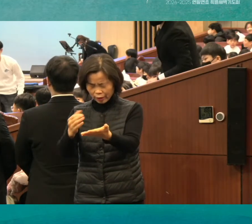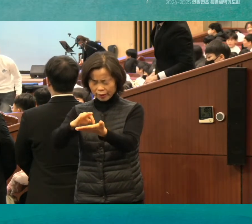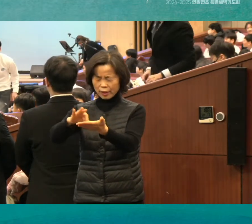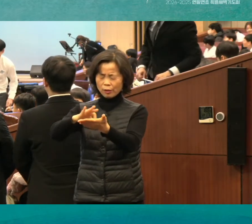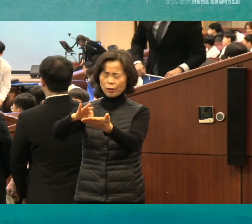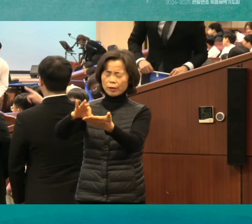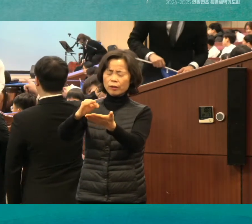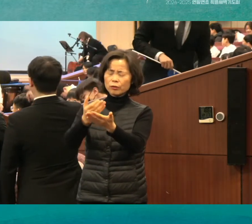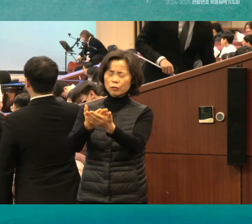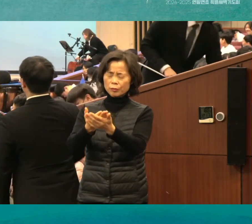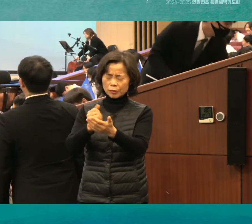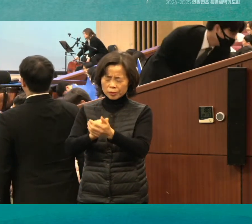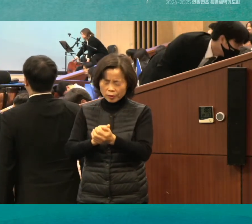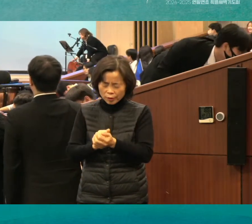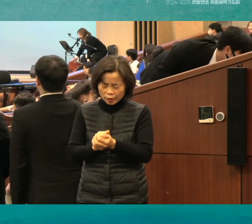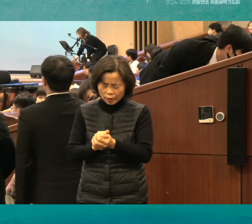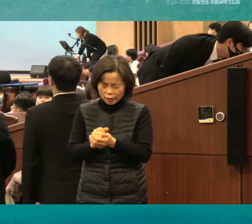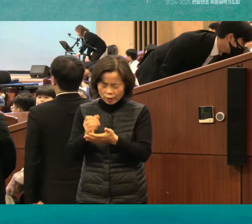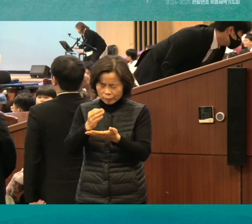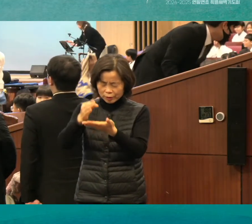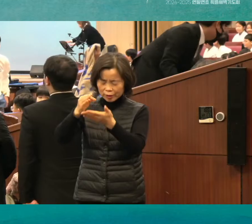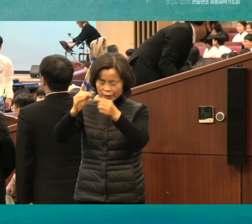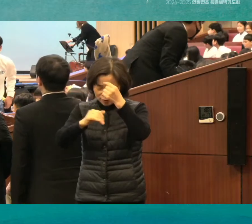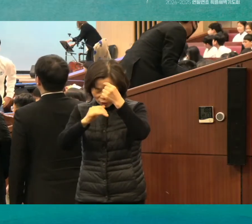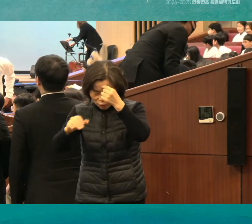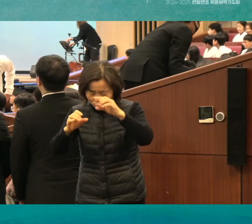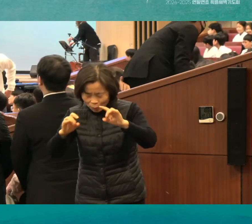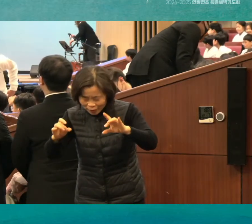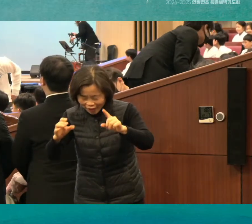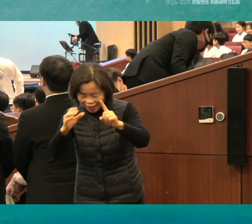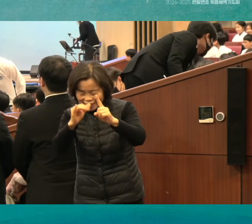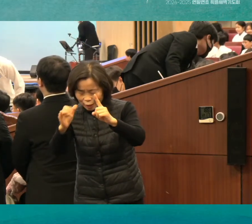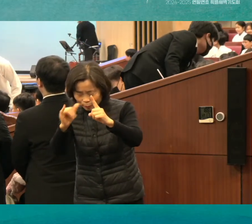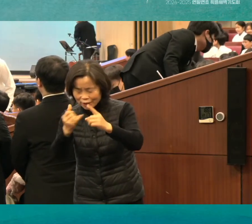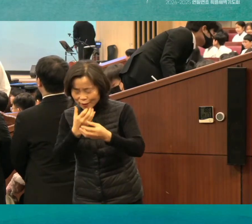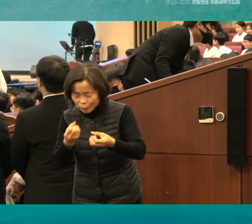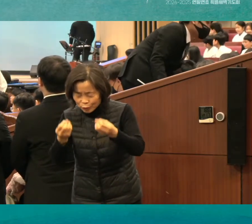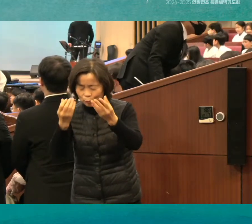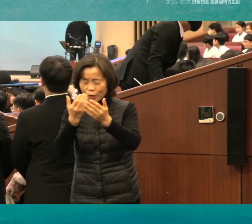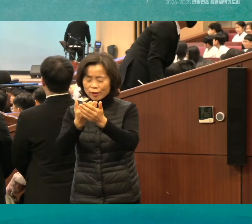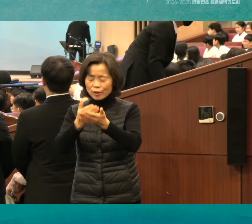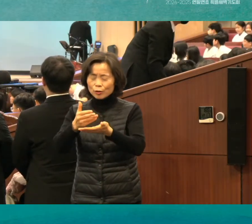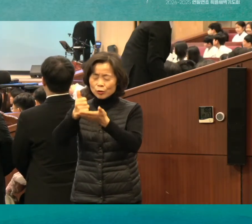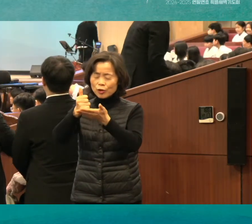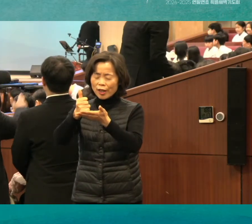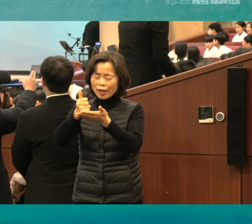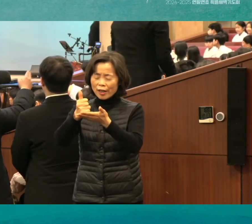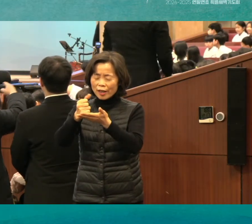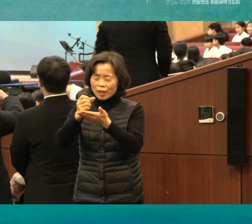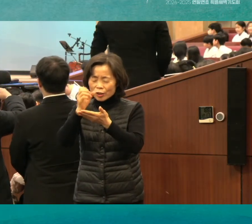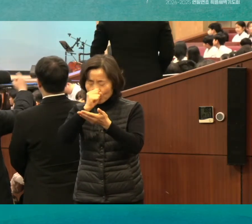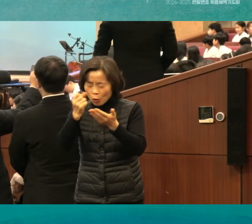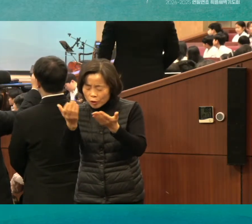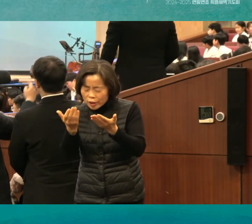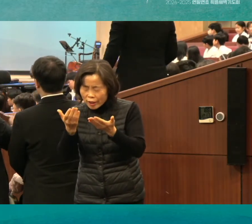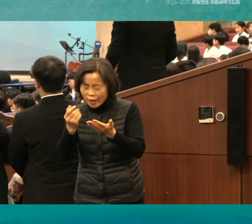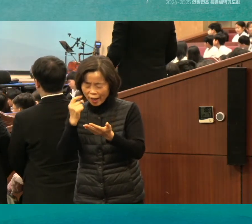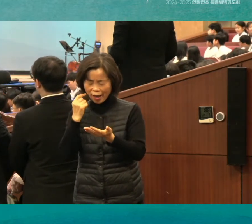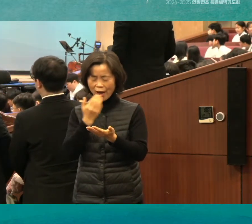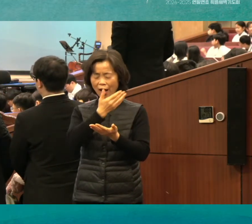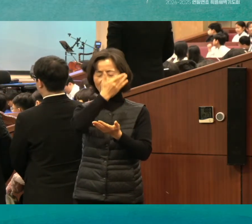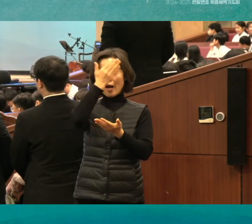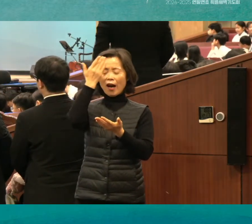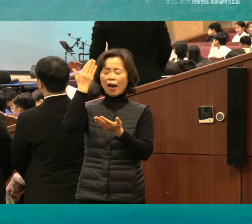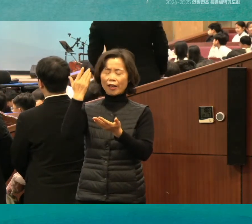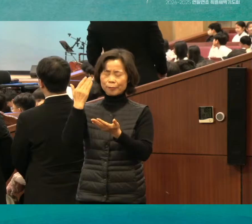있도록 축복하시고 드린 손길들 한 사람 한 사람 축복하셔서 주의 선한 일에 우리의 삶을 아름답게